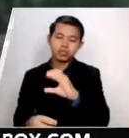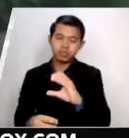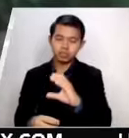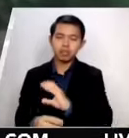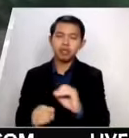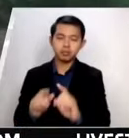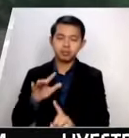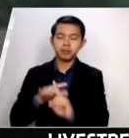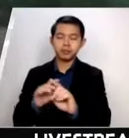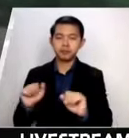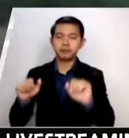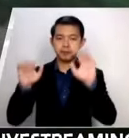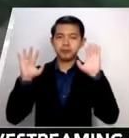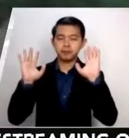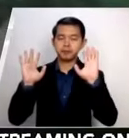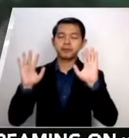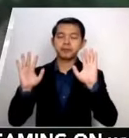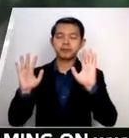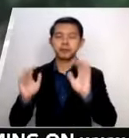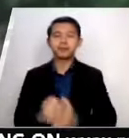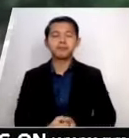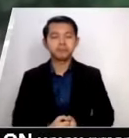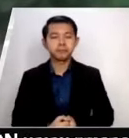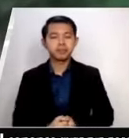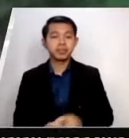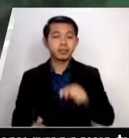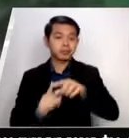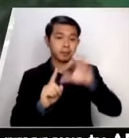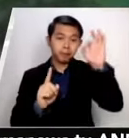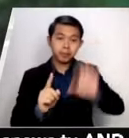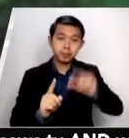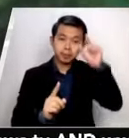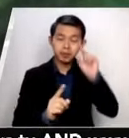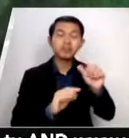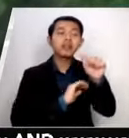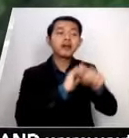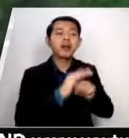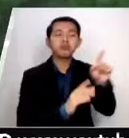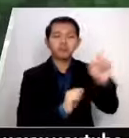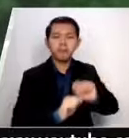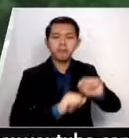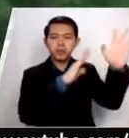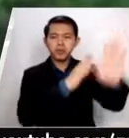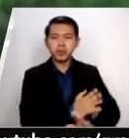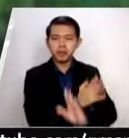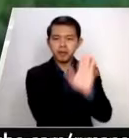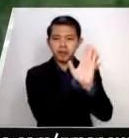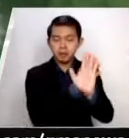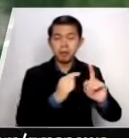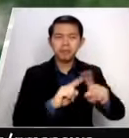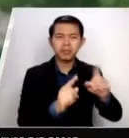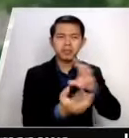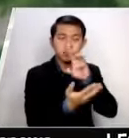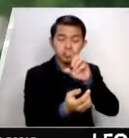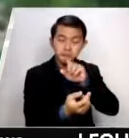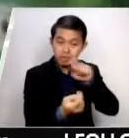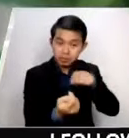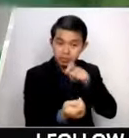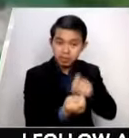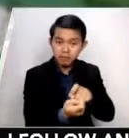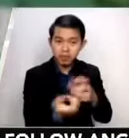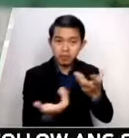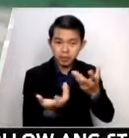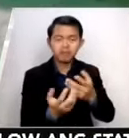me na sa bundok ng ah Davao City I was not able to verify from him ah masyadong